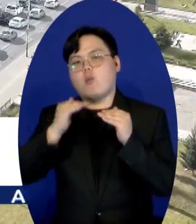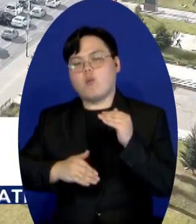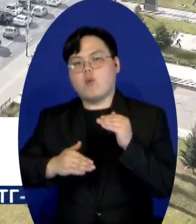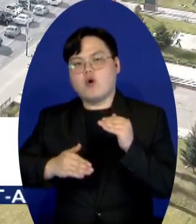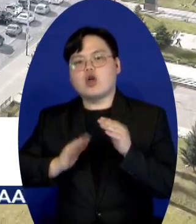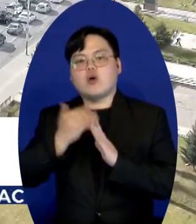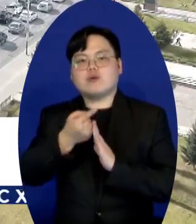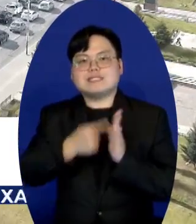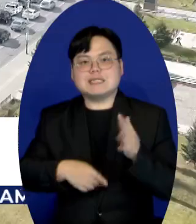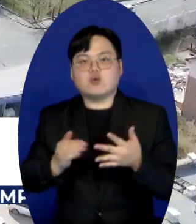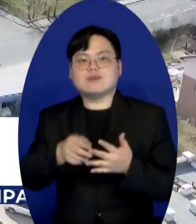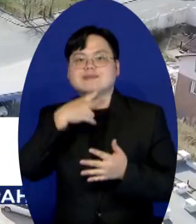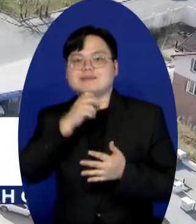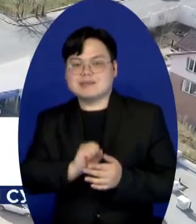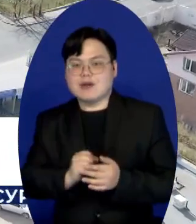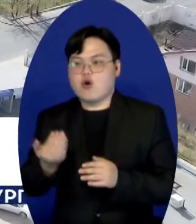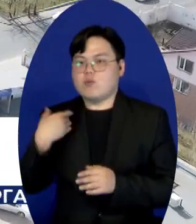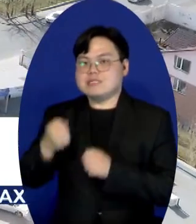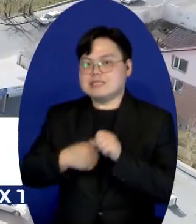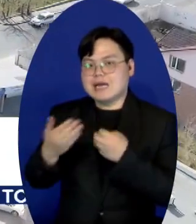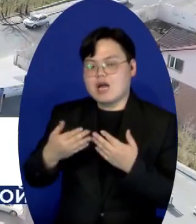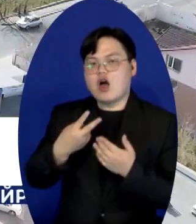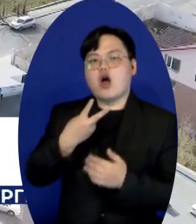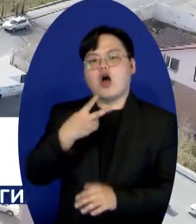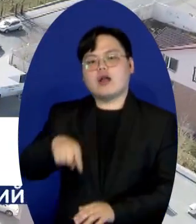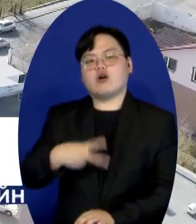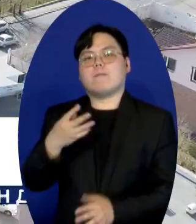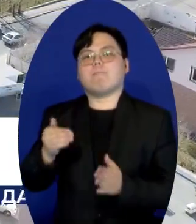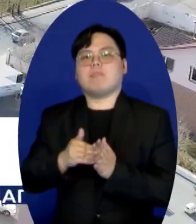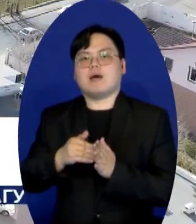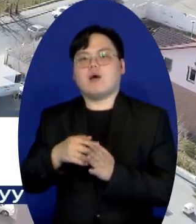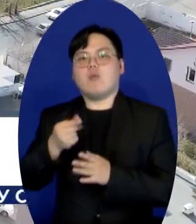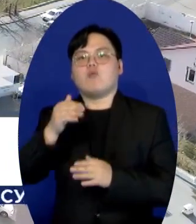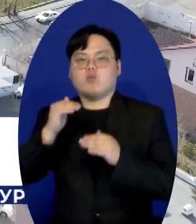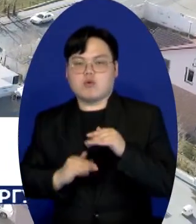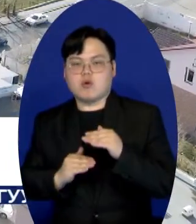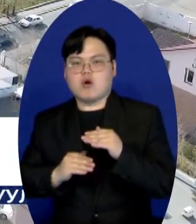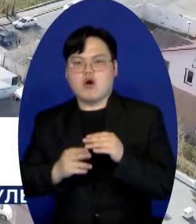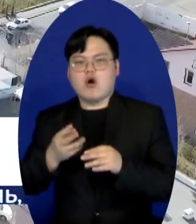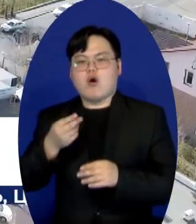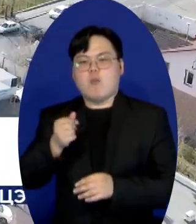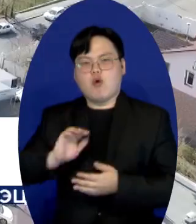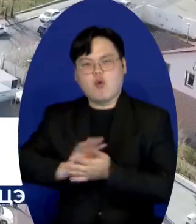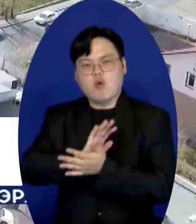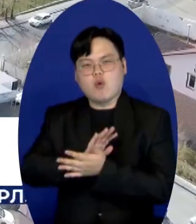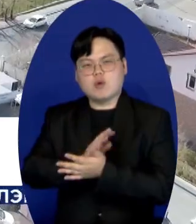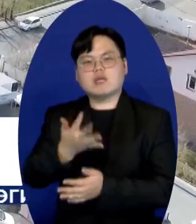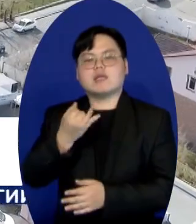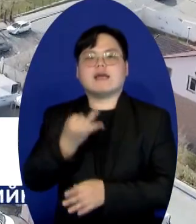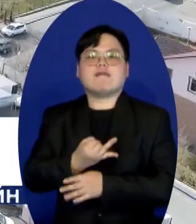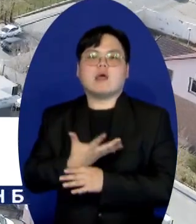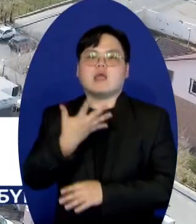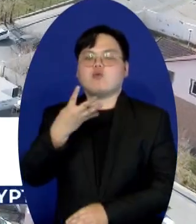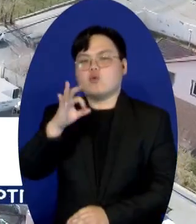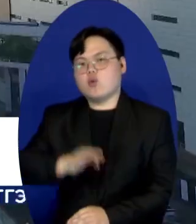дундаж орлого өмнөх оны мөн үеэс 2.2 сая төгрөгөөр буурчээ. Үнийн өсөлтийн хурдыг илэрхийлэх инфляцийн 54%-ийг импортын